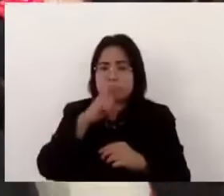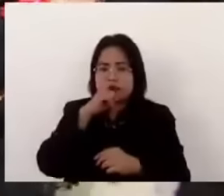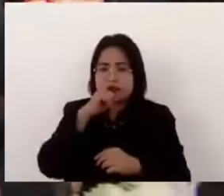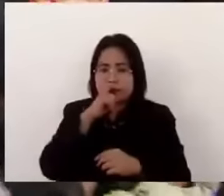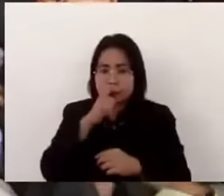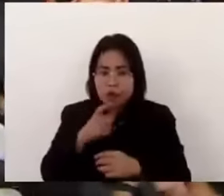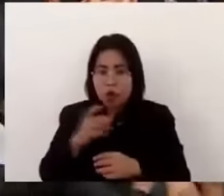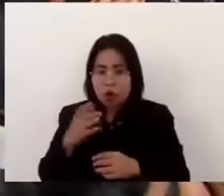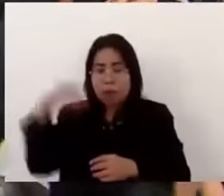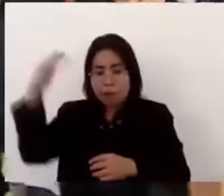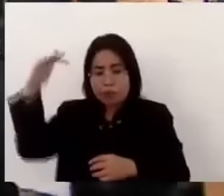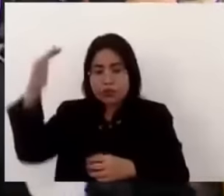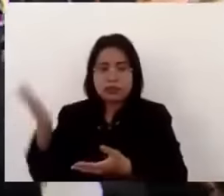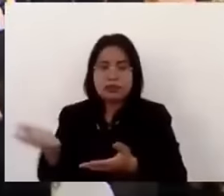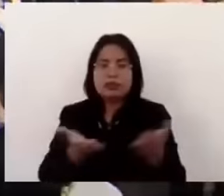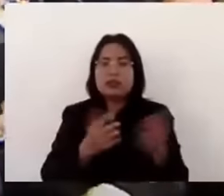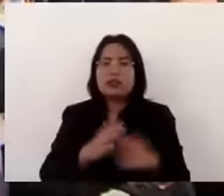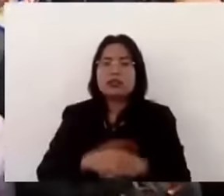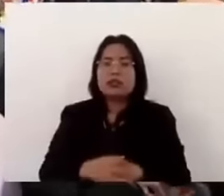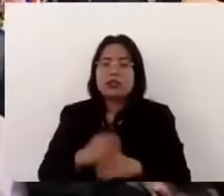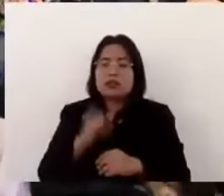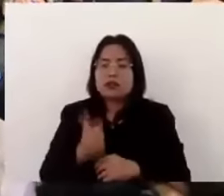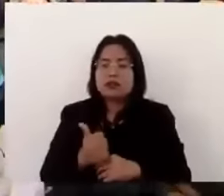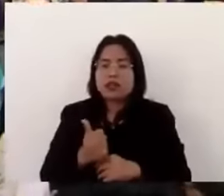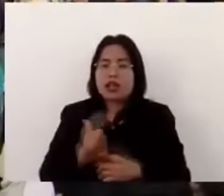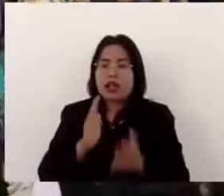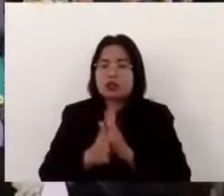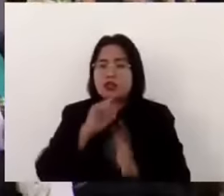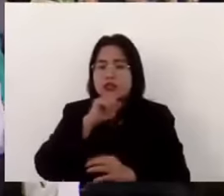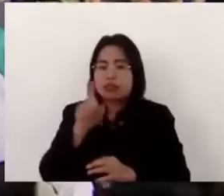Masnya bisa dikasih jalan untuk segera